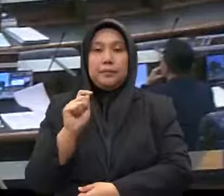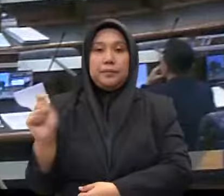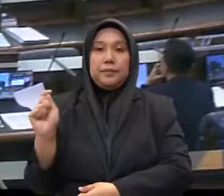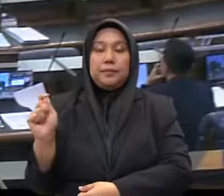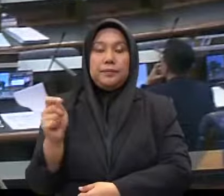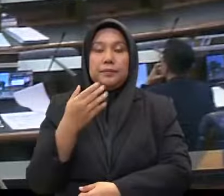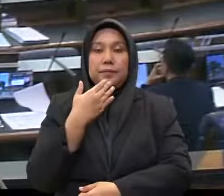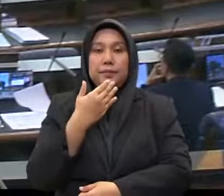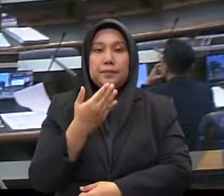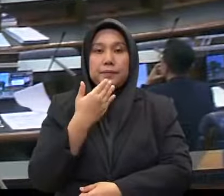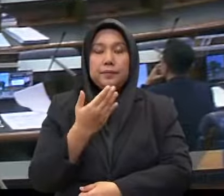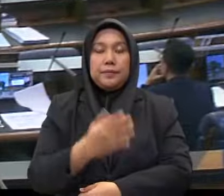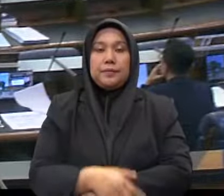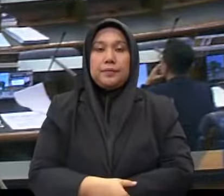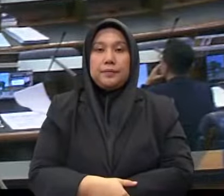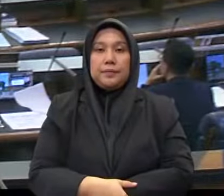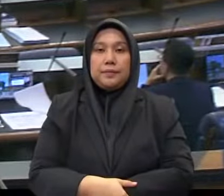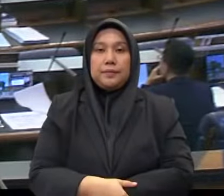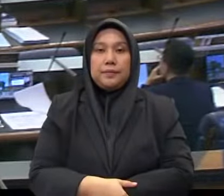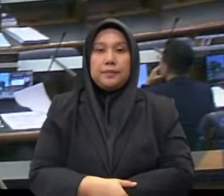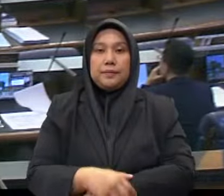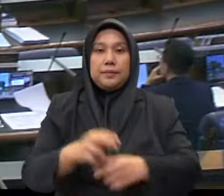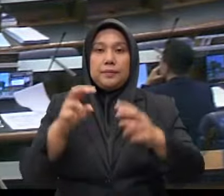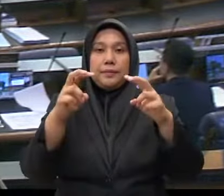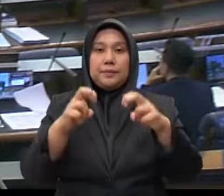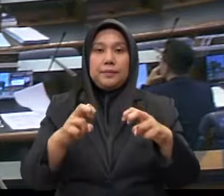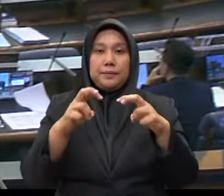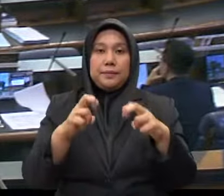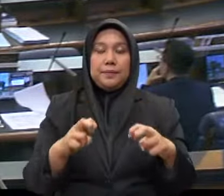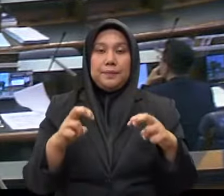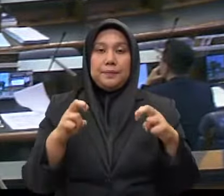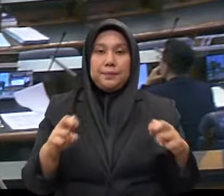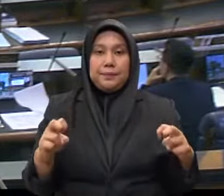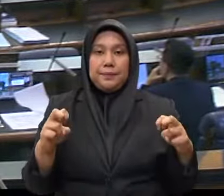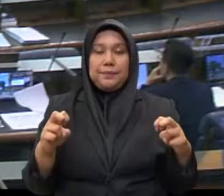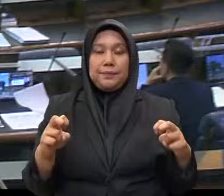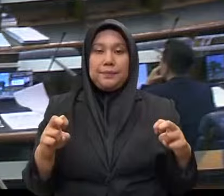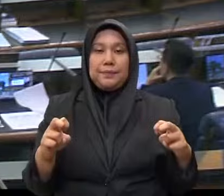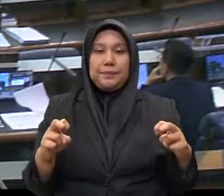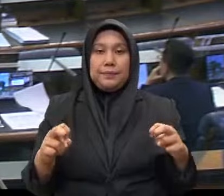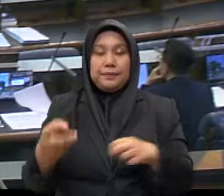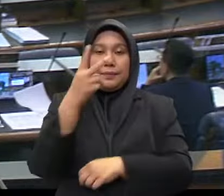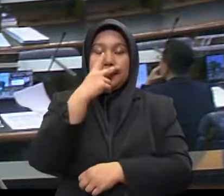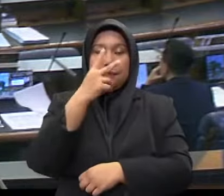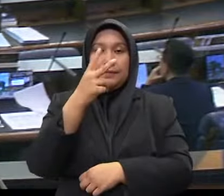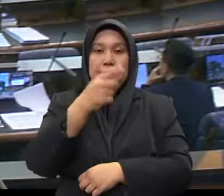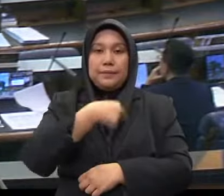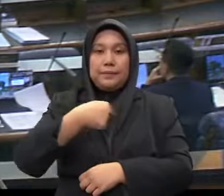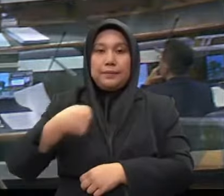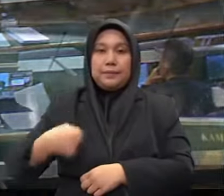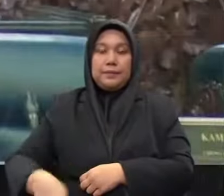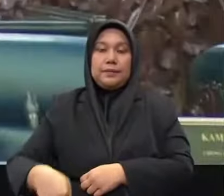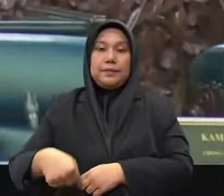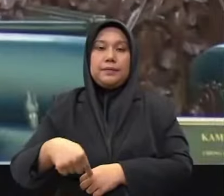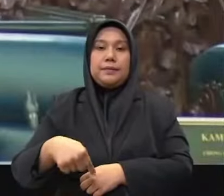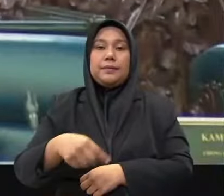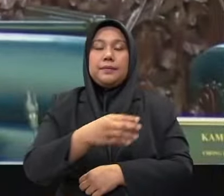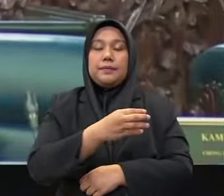Tan Sri kalau kita semak statistik Rakan dagang China dengan Malaysia pada tahun